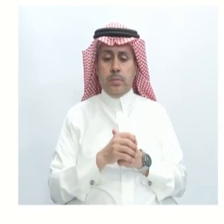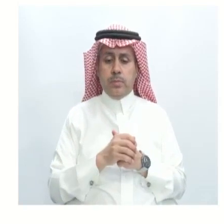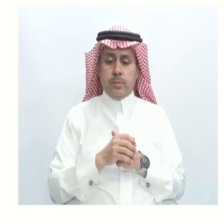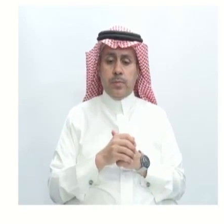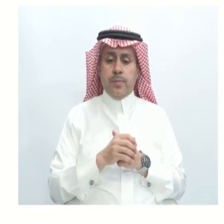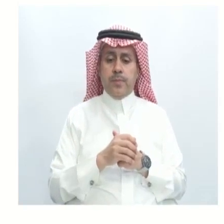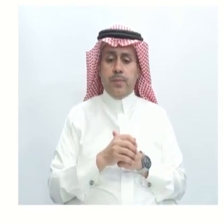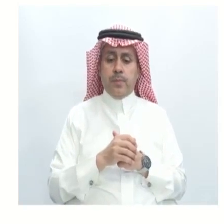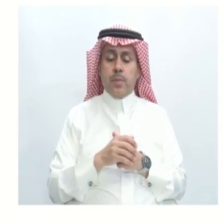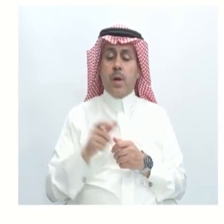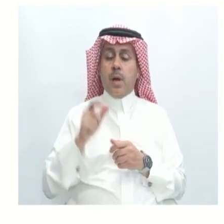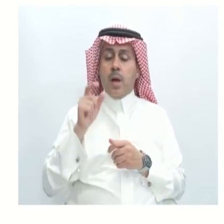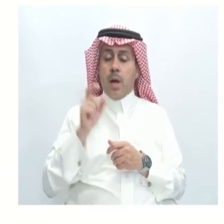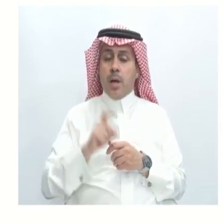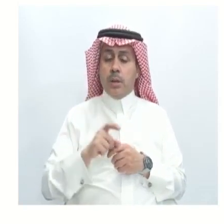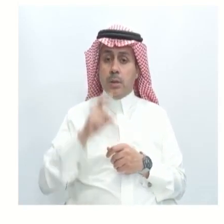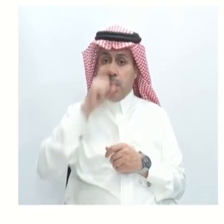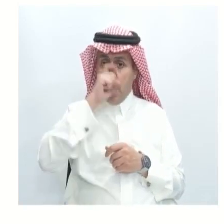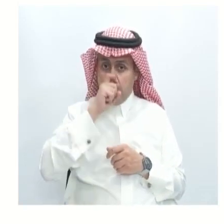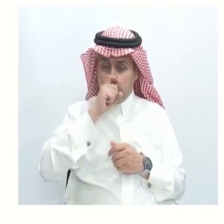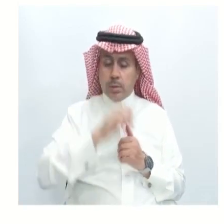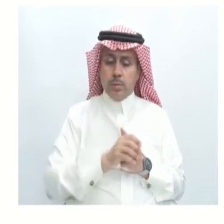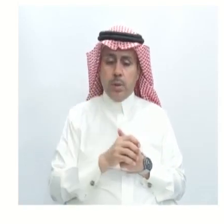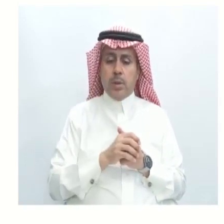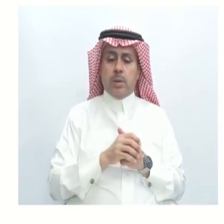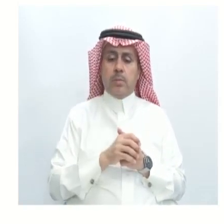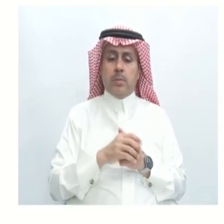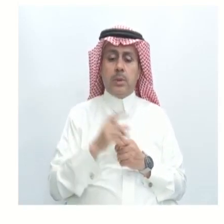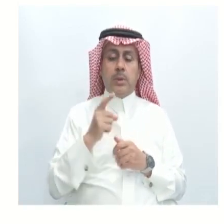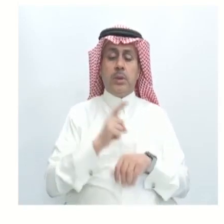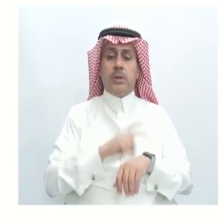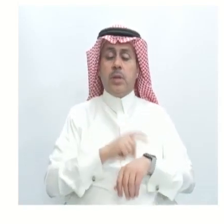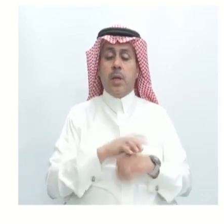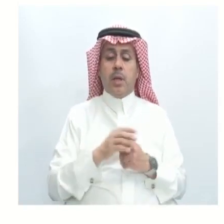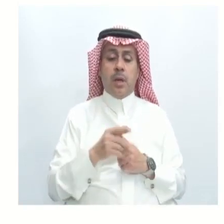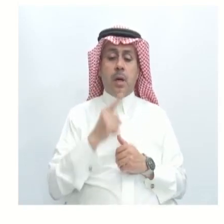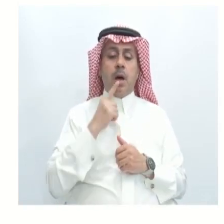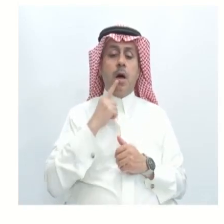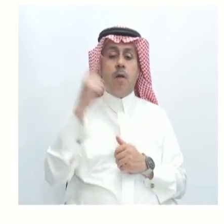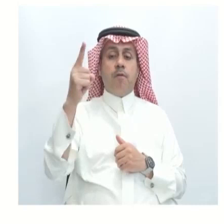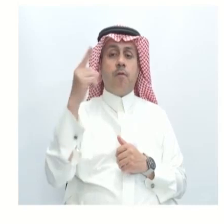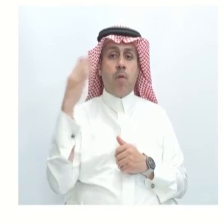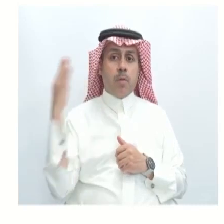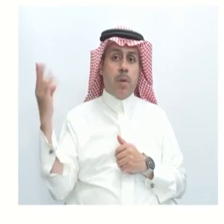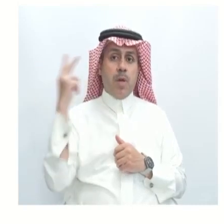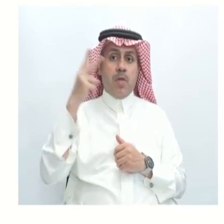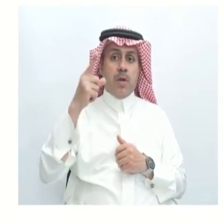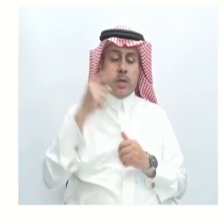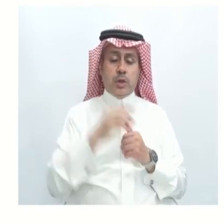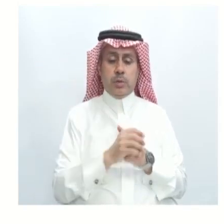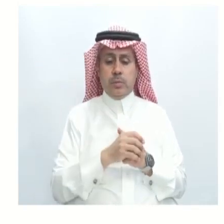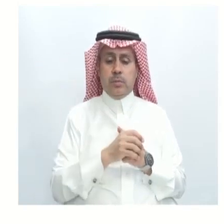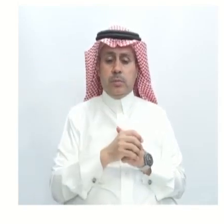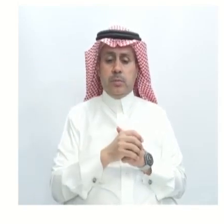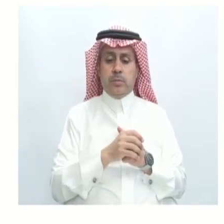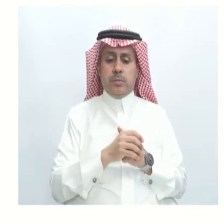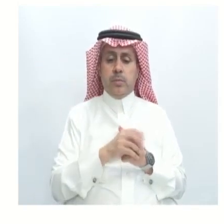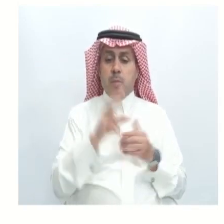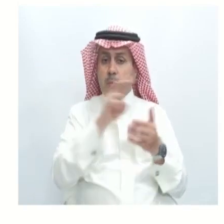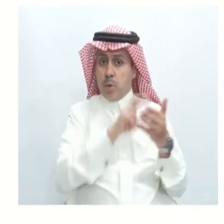الاصدار امر ملكي الف تقسيم 90 تاريخ الاستار 27/8/14 ملخص النظام